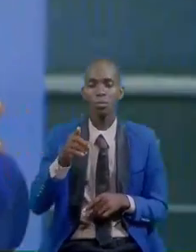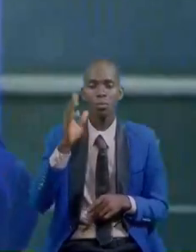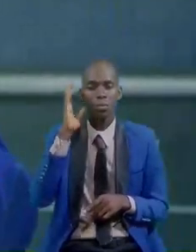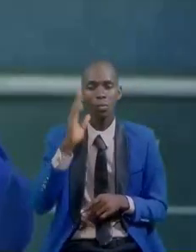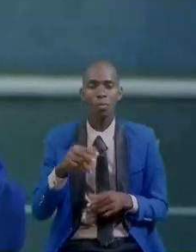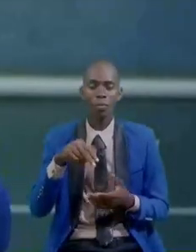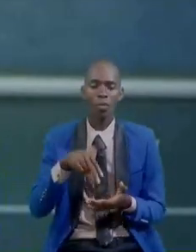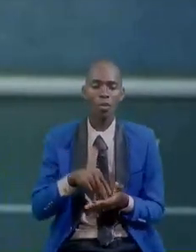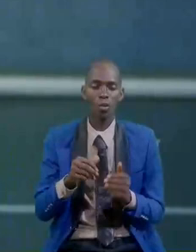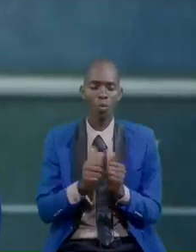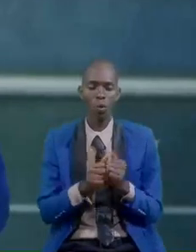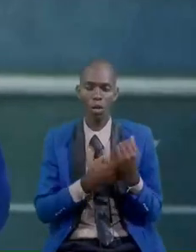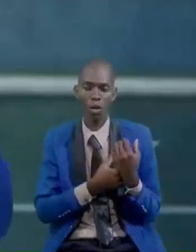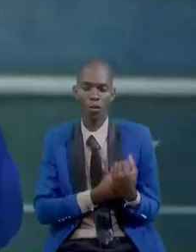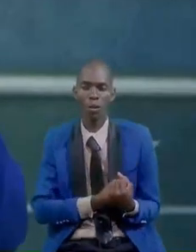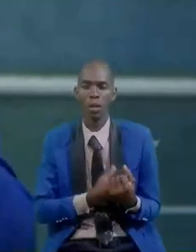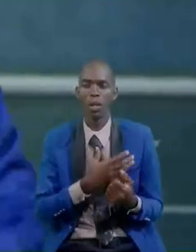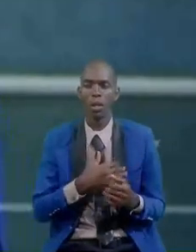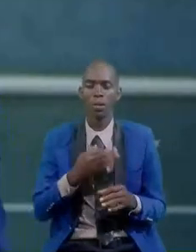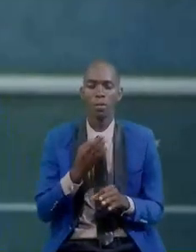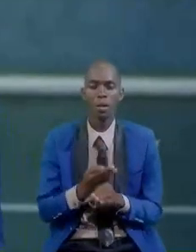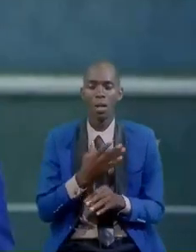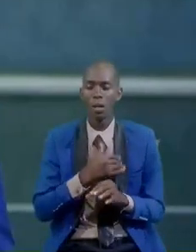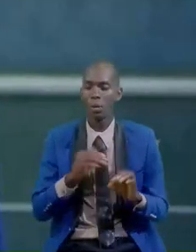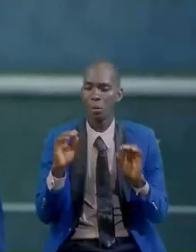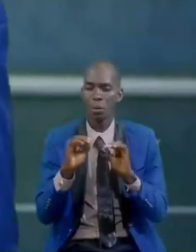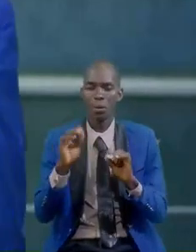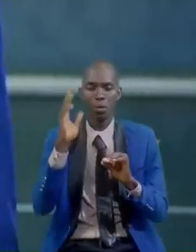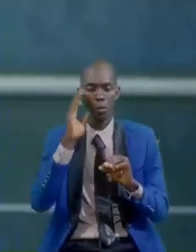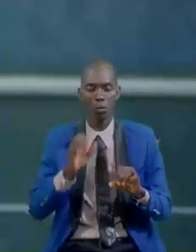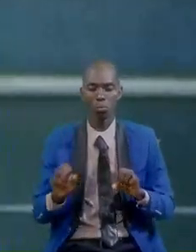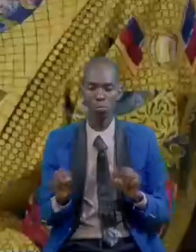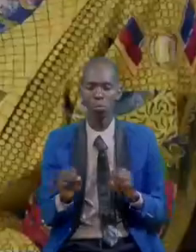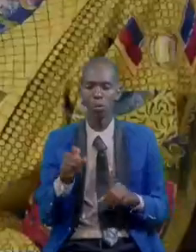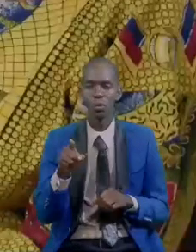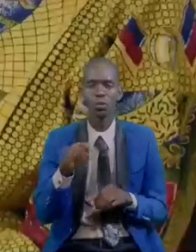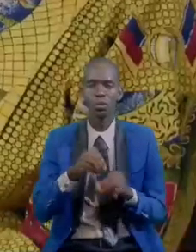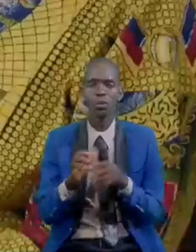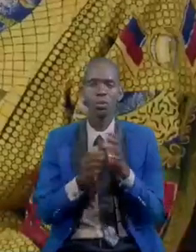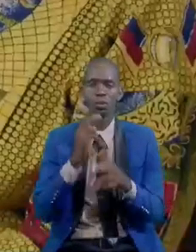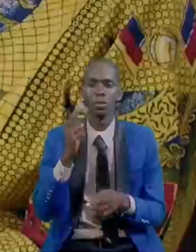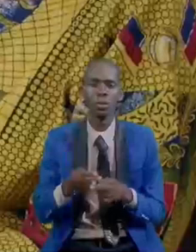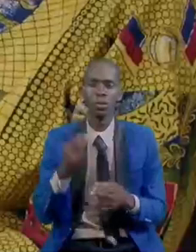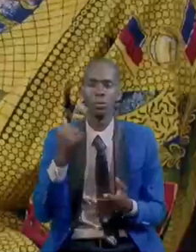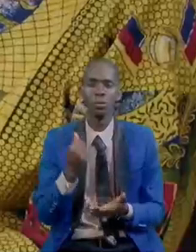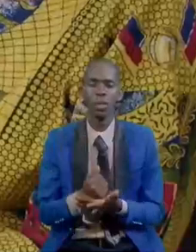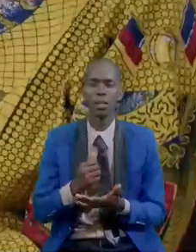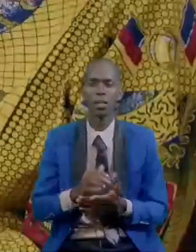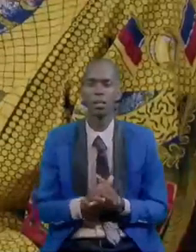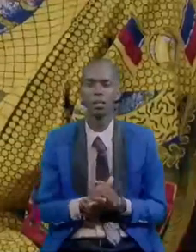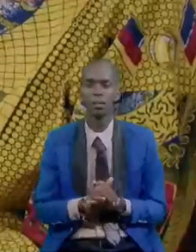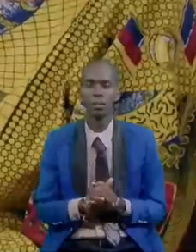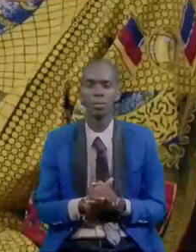tenir avec confiance et la foi, et rien ne pourra vous ébranler au nom de Jésus.